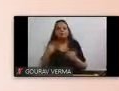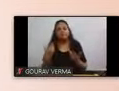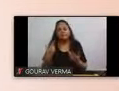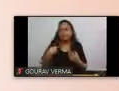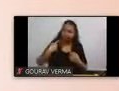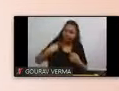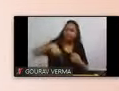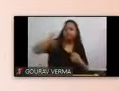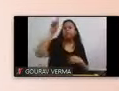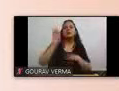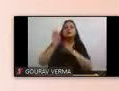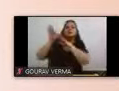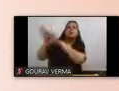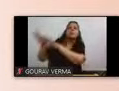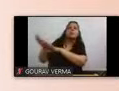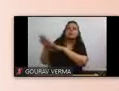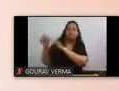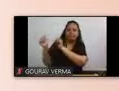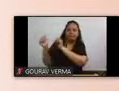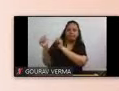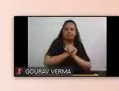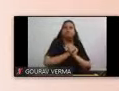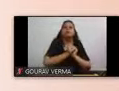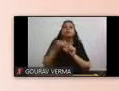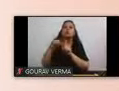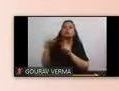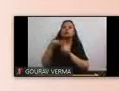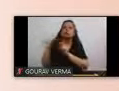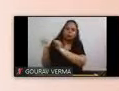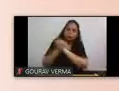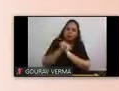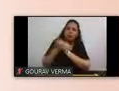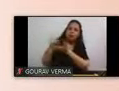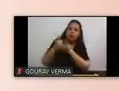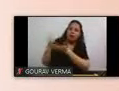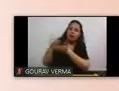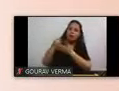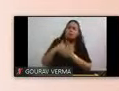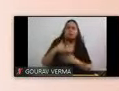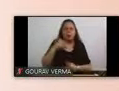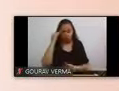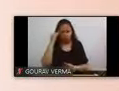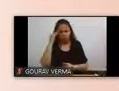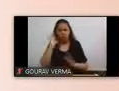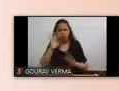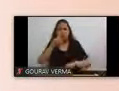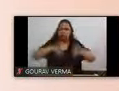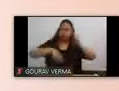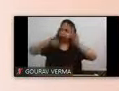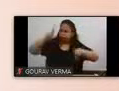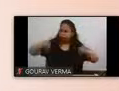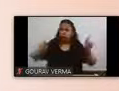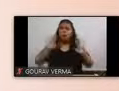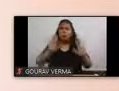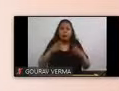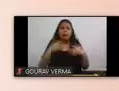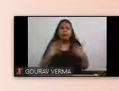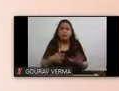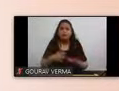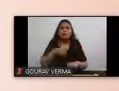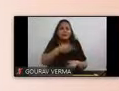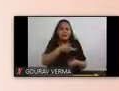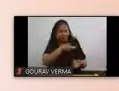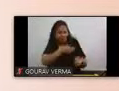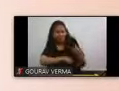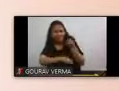bhi, but wo पूरी तरह वो कुछ तो प्रोग्रेस करेंगे, जितना वो कर सकते हैं वहां तक तो हमको ले